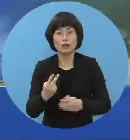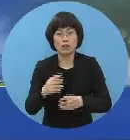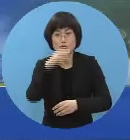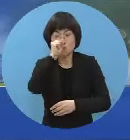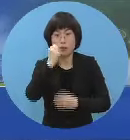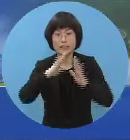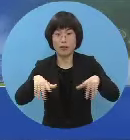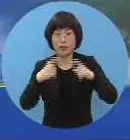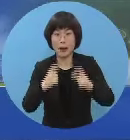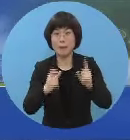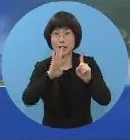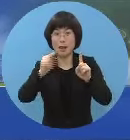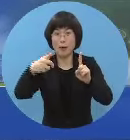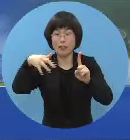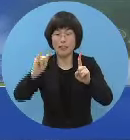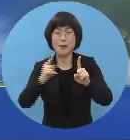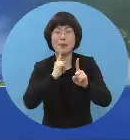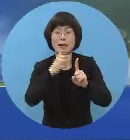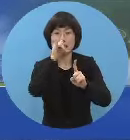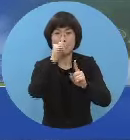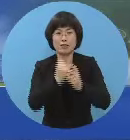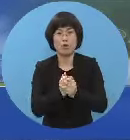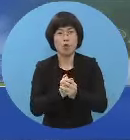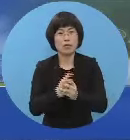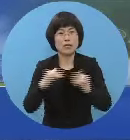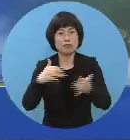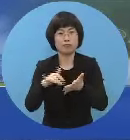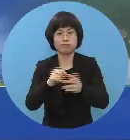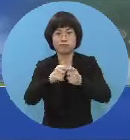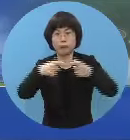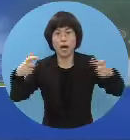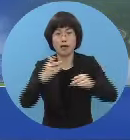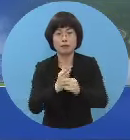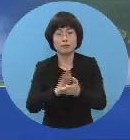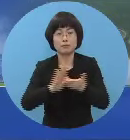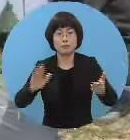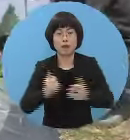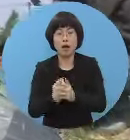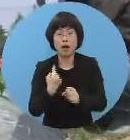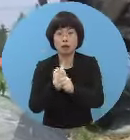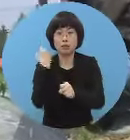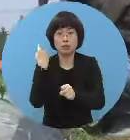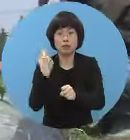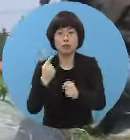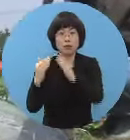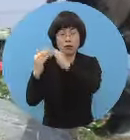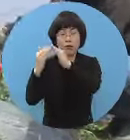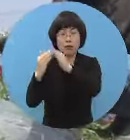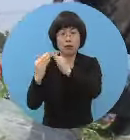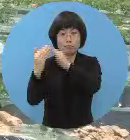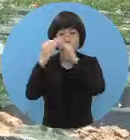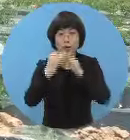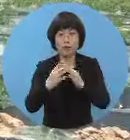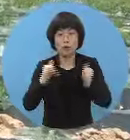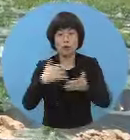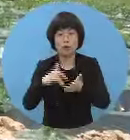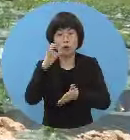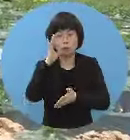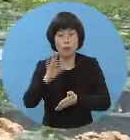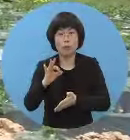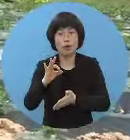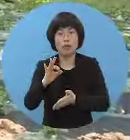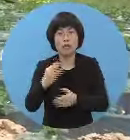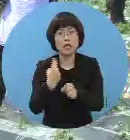귀농 귀촌 1번지로 주목받고 있는 전남의 귀농 귀촌 가구가 크게 증가하고 있습니다. 지난해 전남 지역 귀농 귀촌